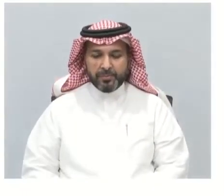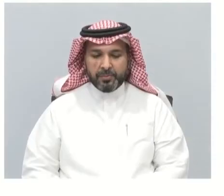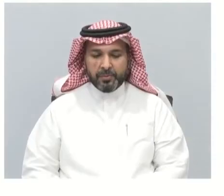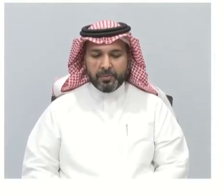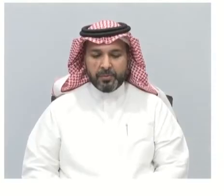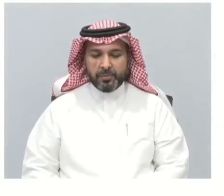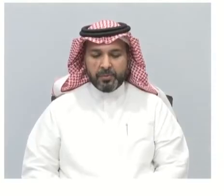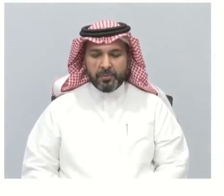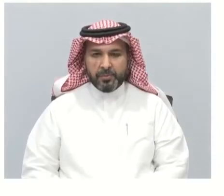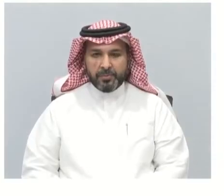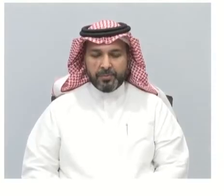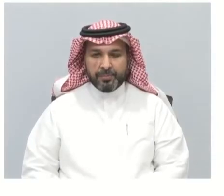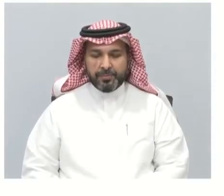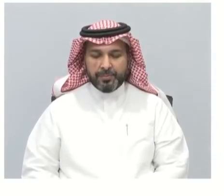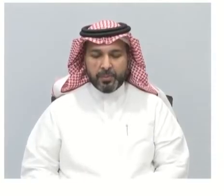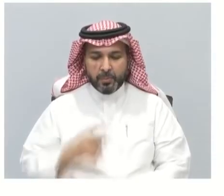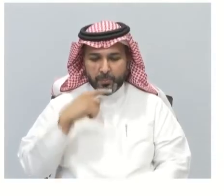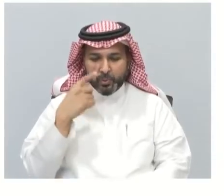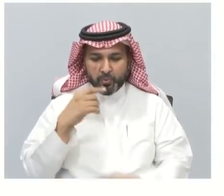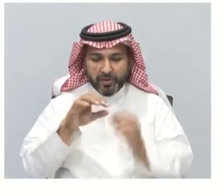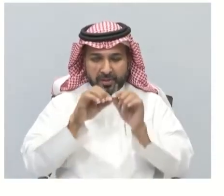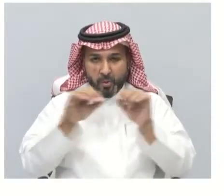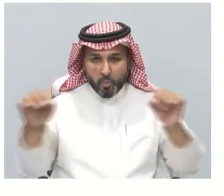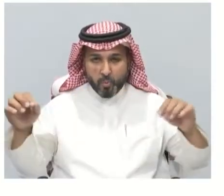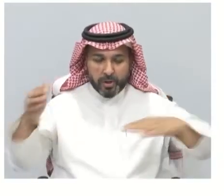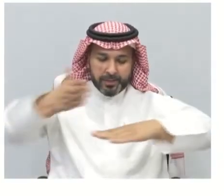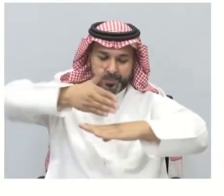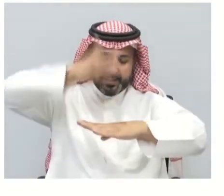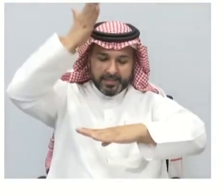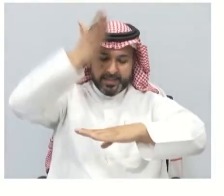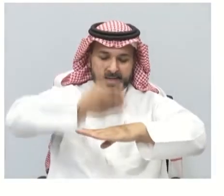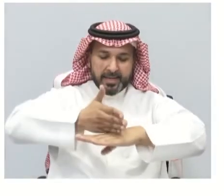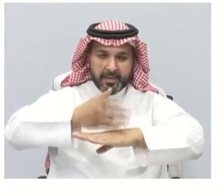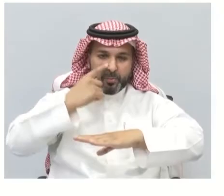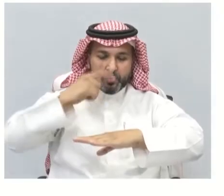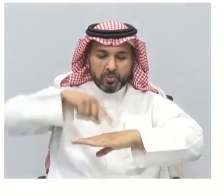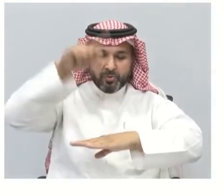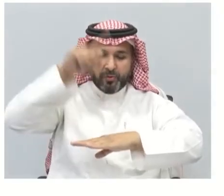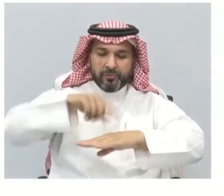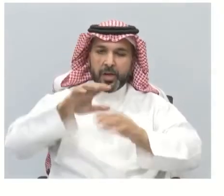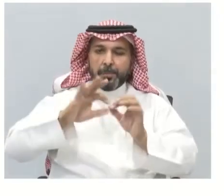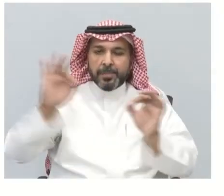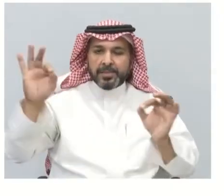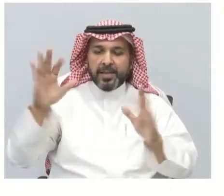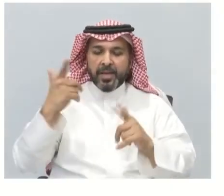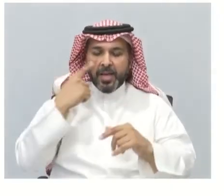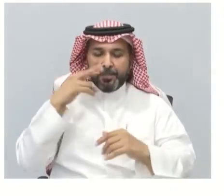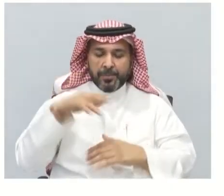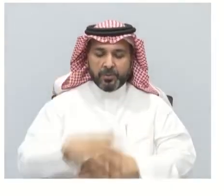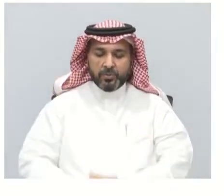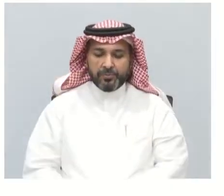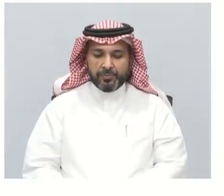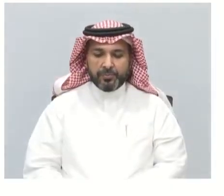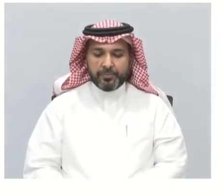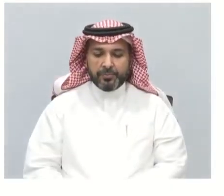بي اللي هي واحد وس ثم اوجد البعد بين النقطه بي والمستقيم ال ممتاز يعني اقصر او اقصر